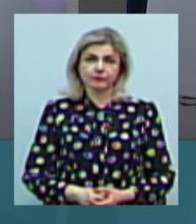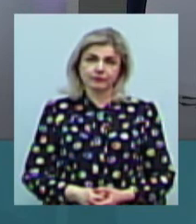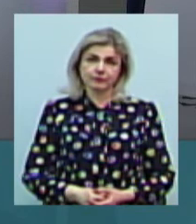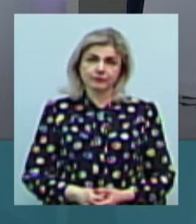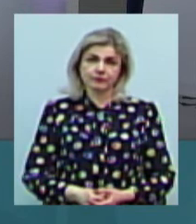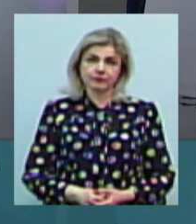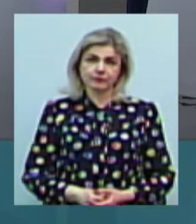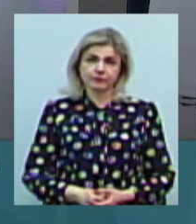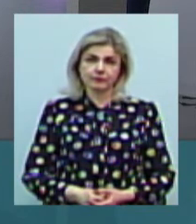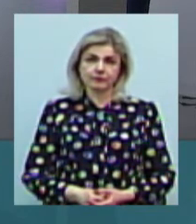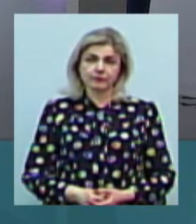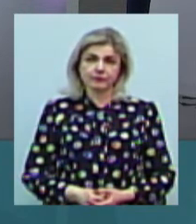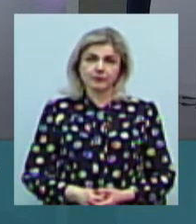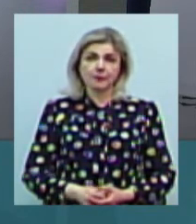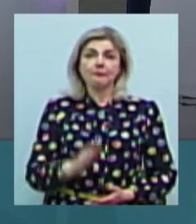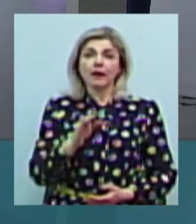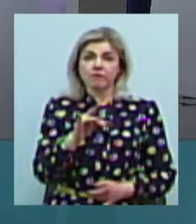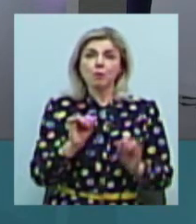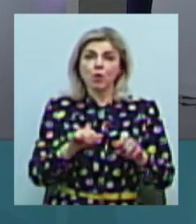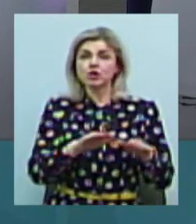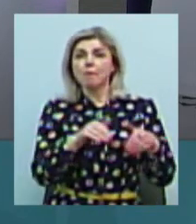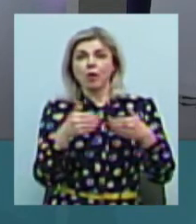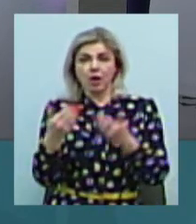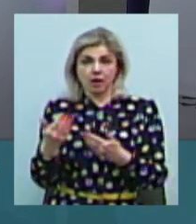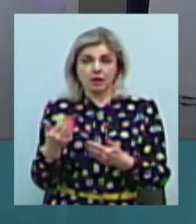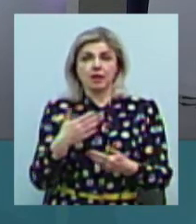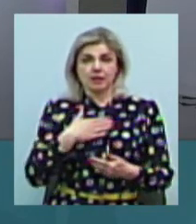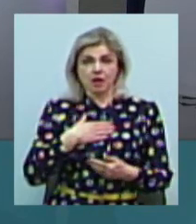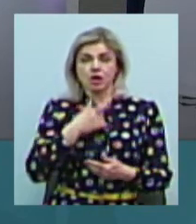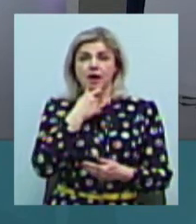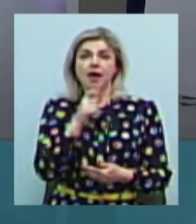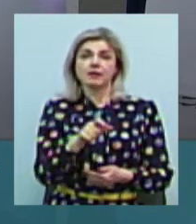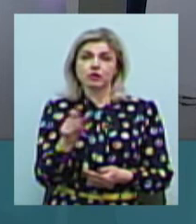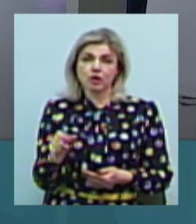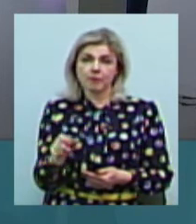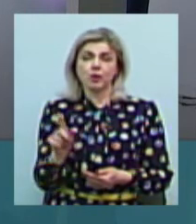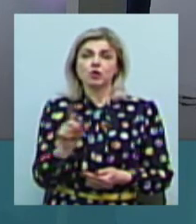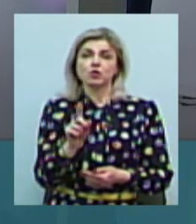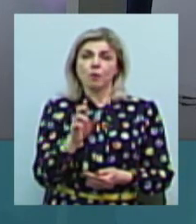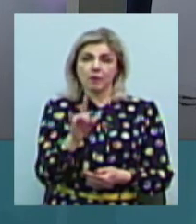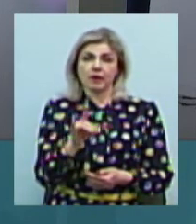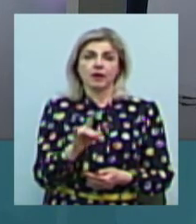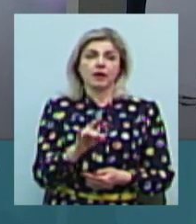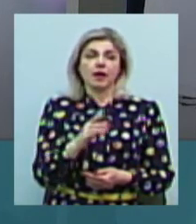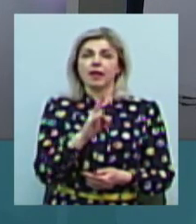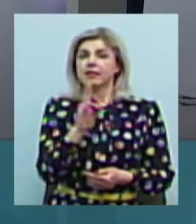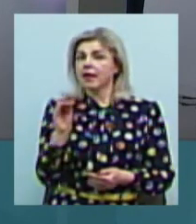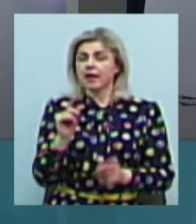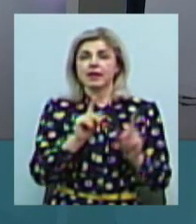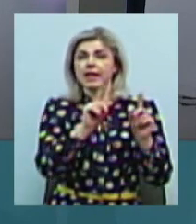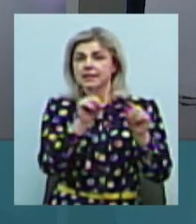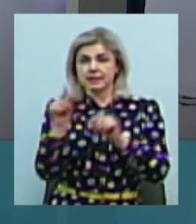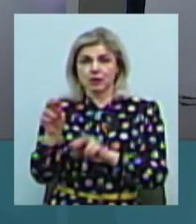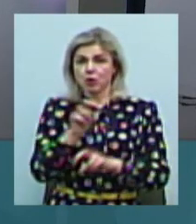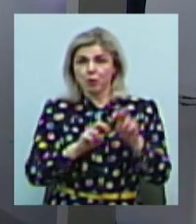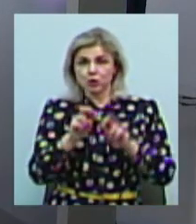таку стабільну. Тобто ви можете порадити сьогодні нашим глядачам, щоб не їздити в